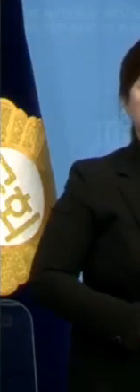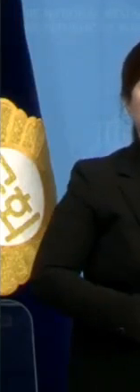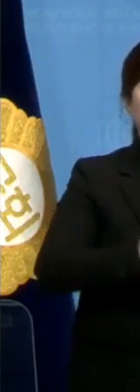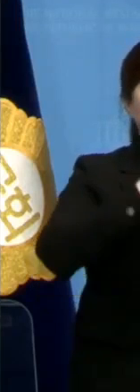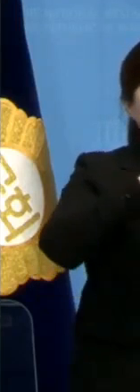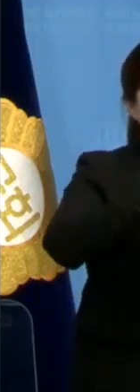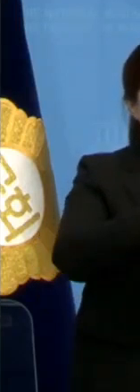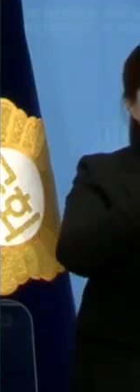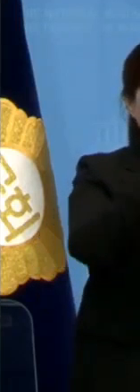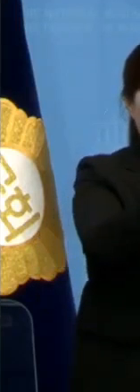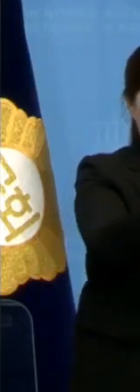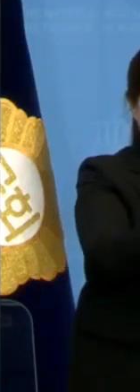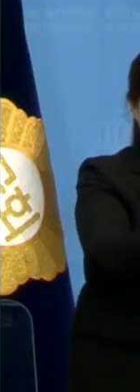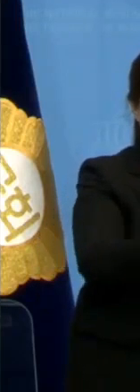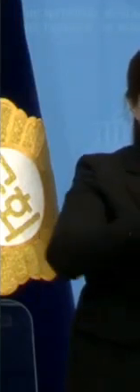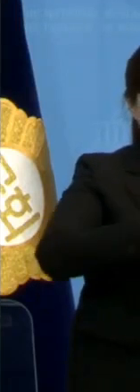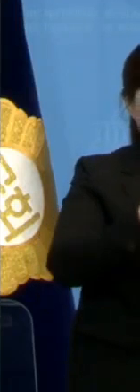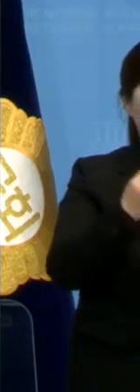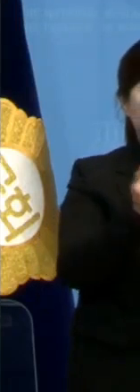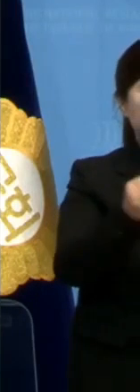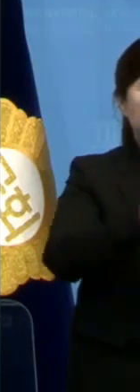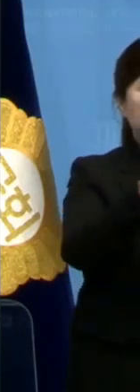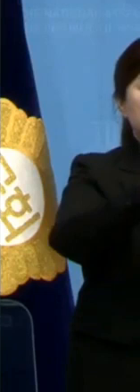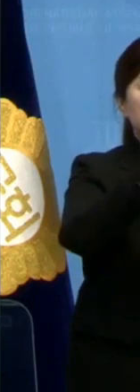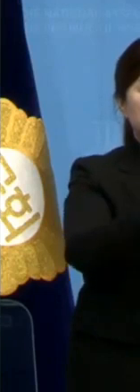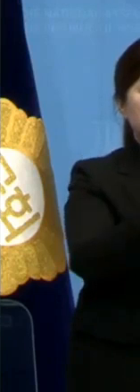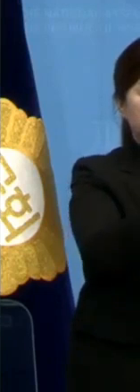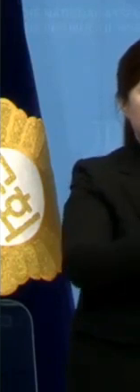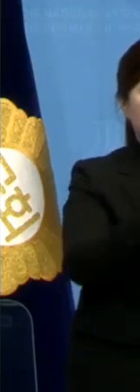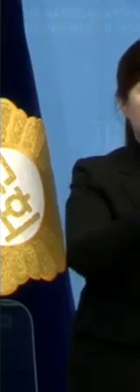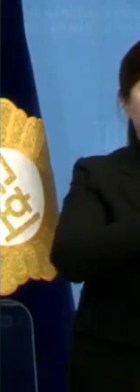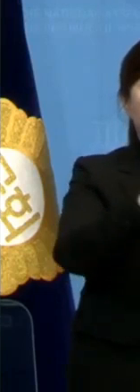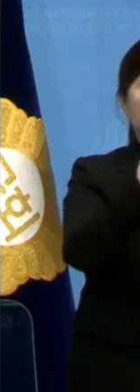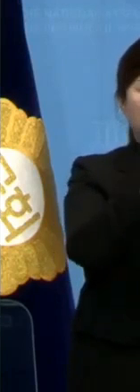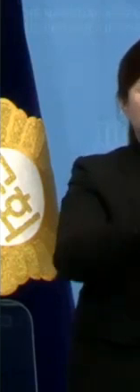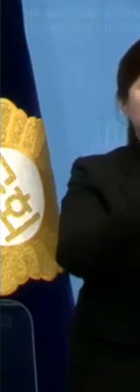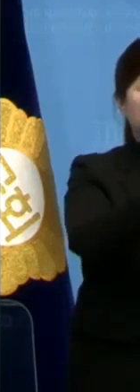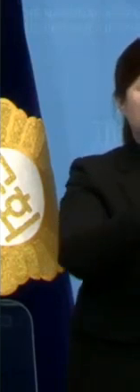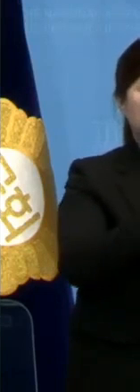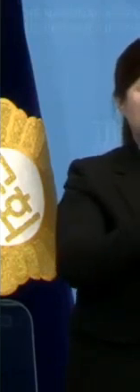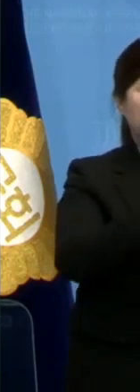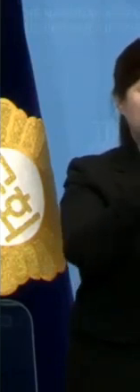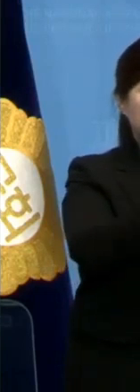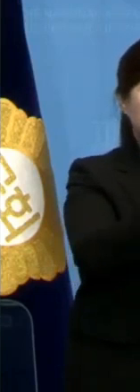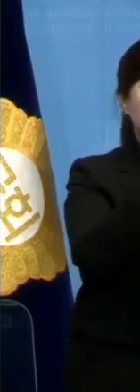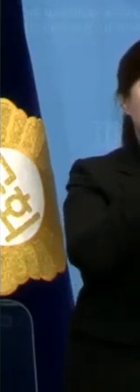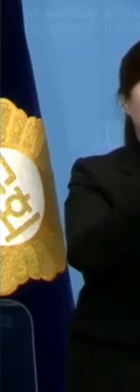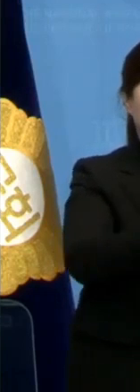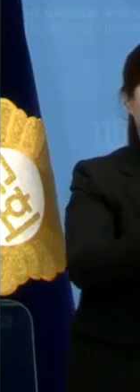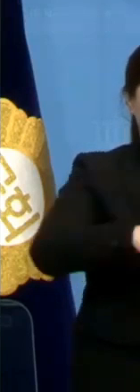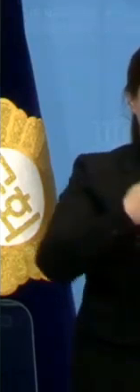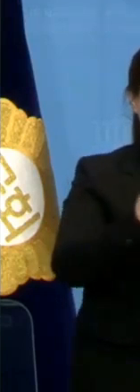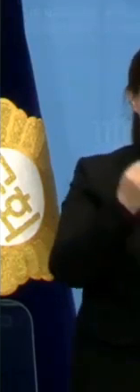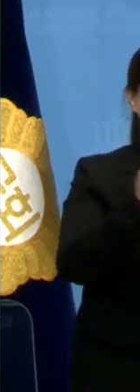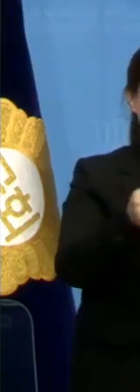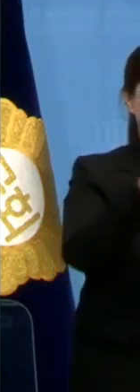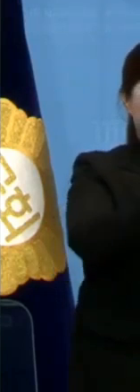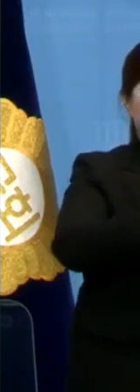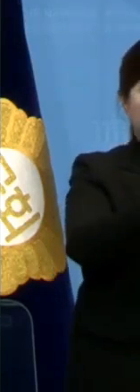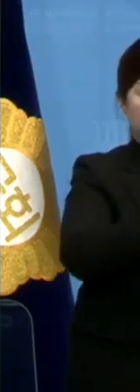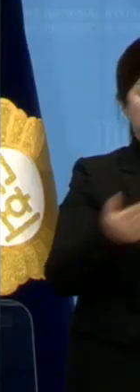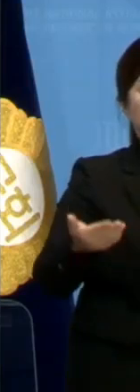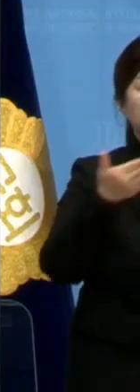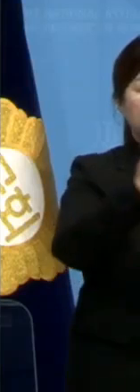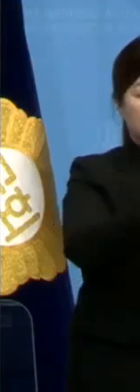저는 중소기업 자영업자 영업중단 보상보험을 도입하여 중소기업 자영업자의 영업중단에 따른 보상이